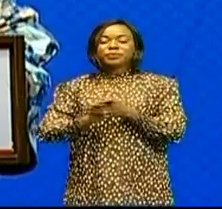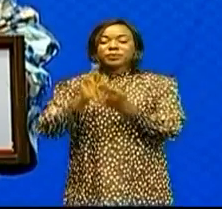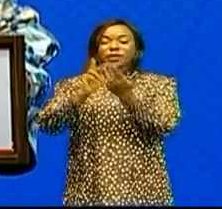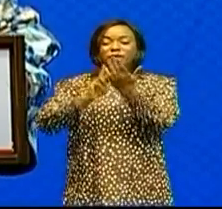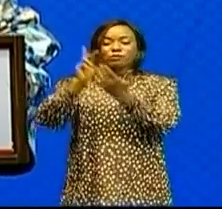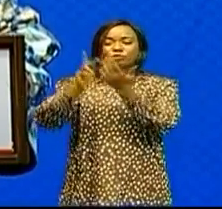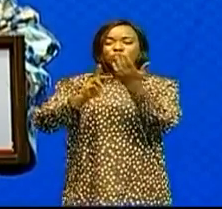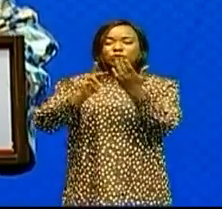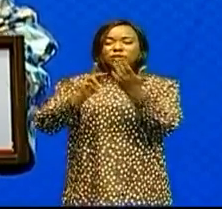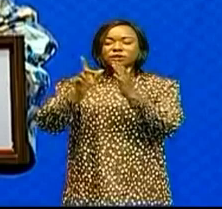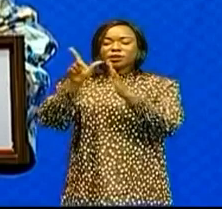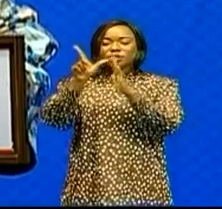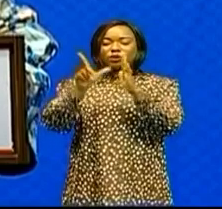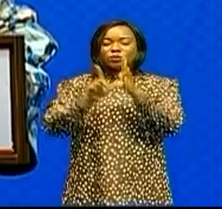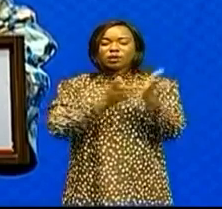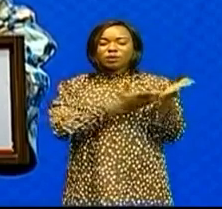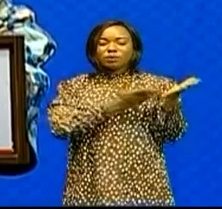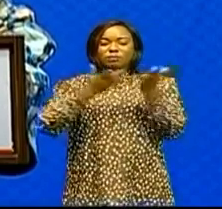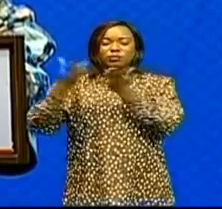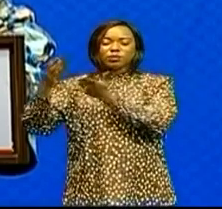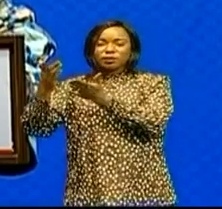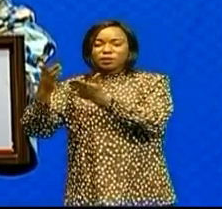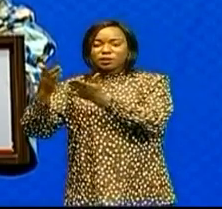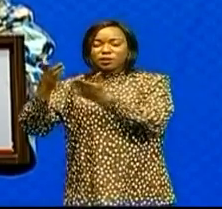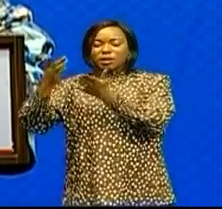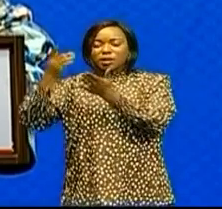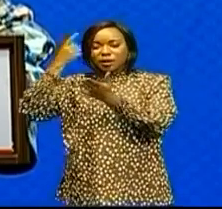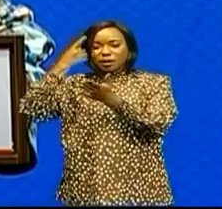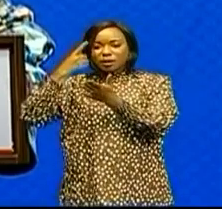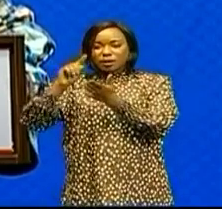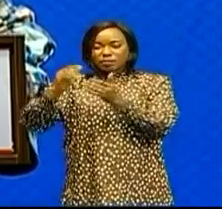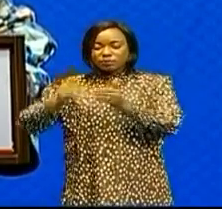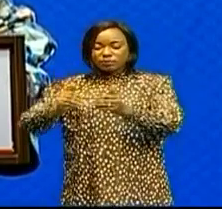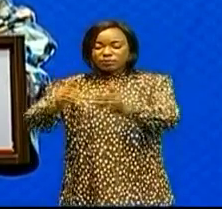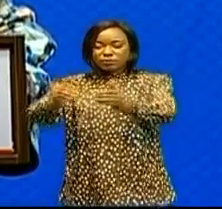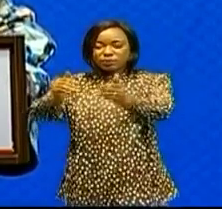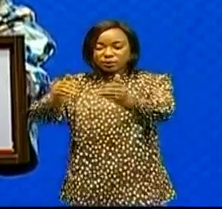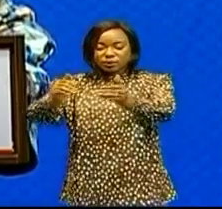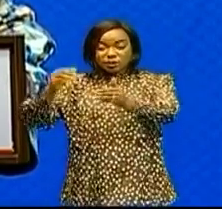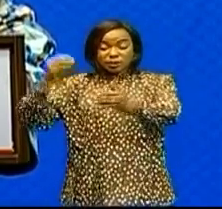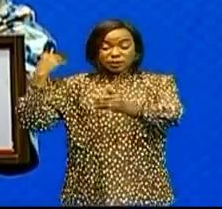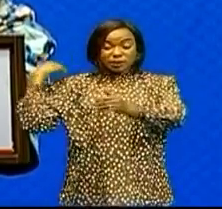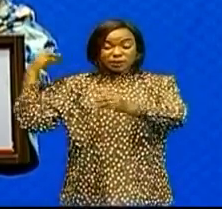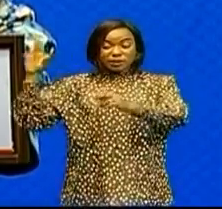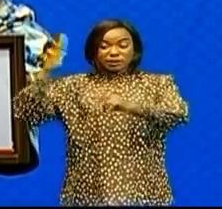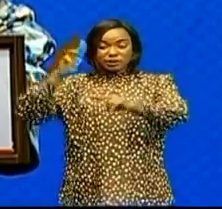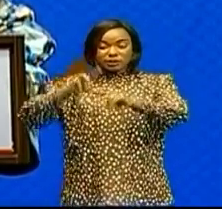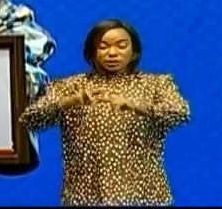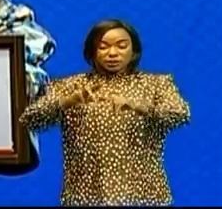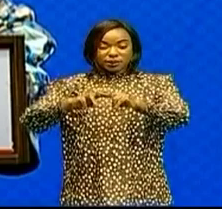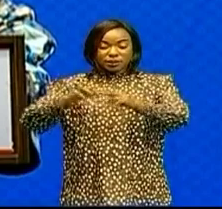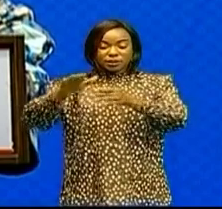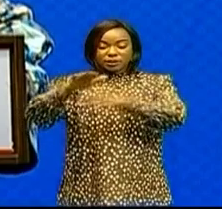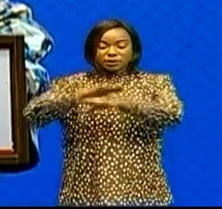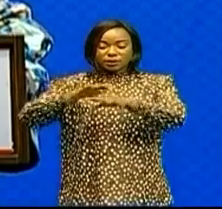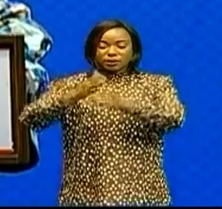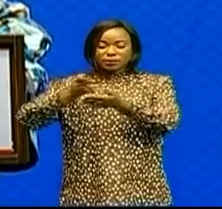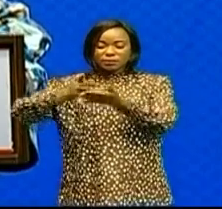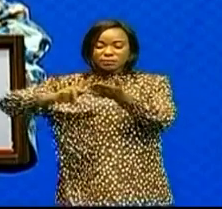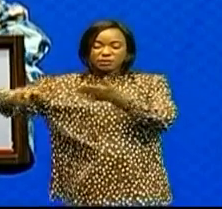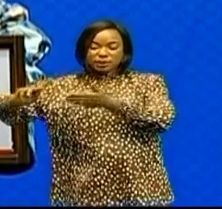de loi portant autorisation de la prorogation de l'état de siège sur une partie du territoire de la